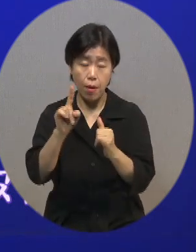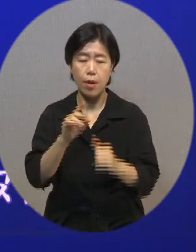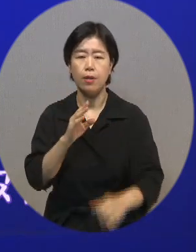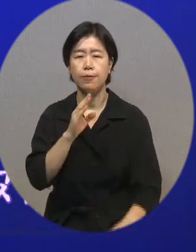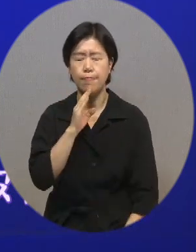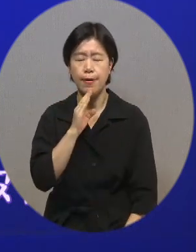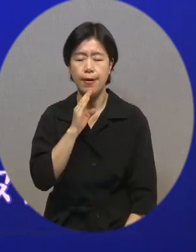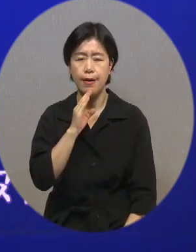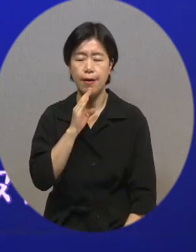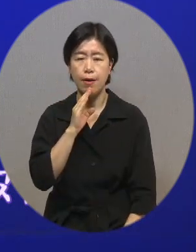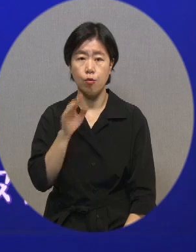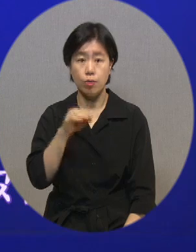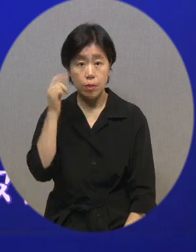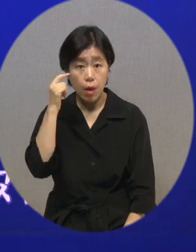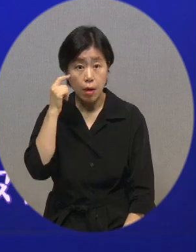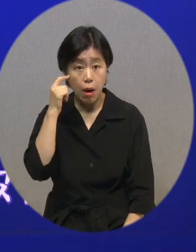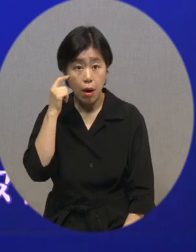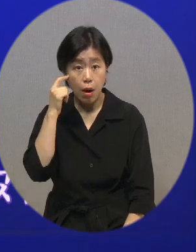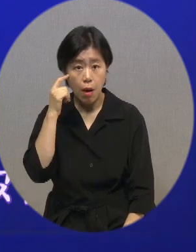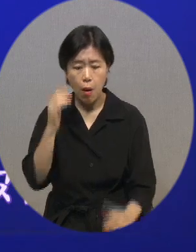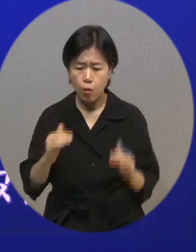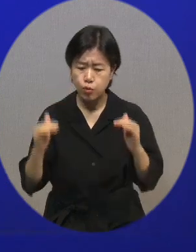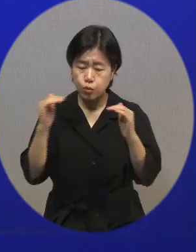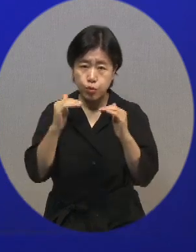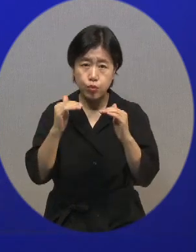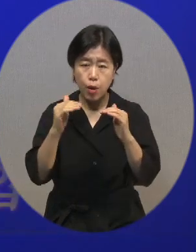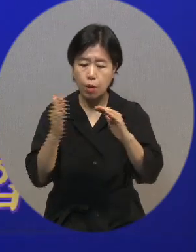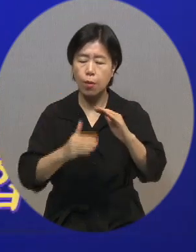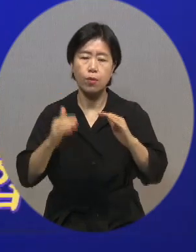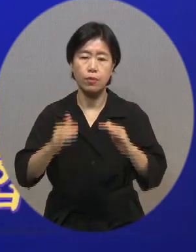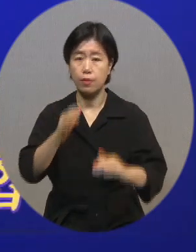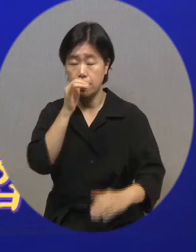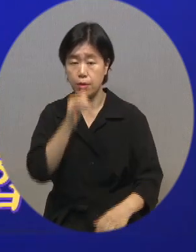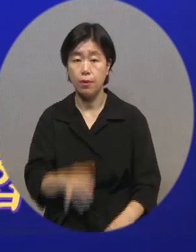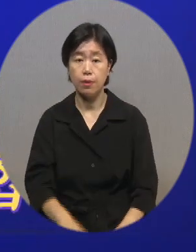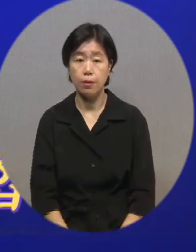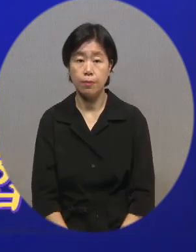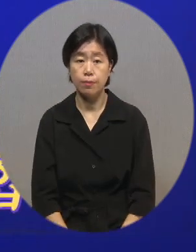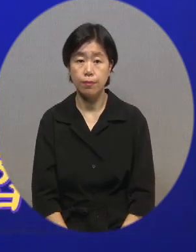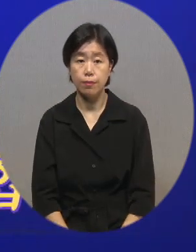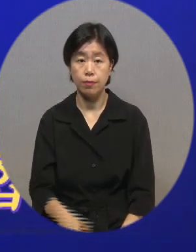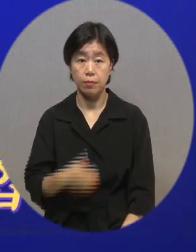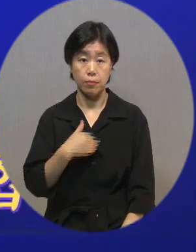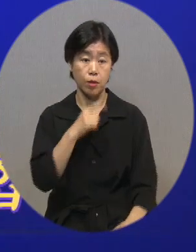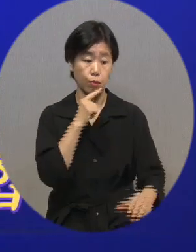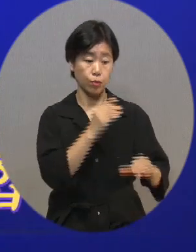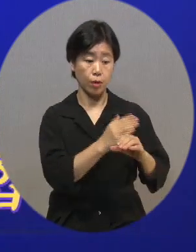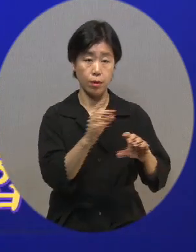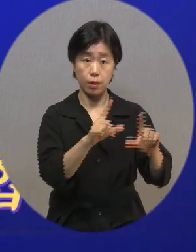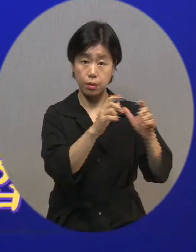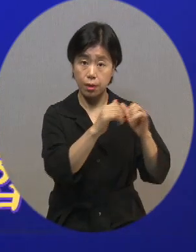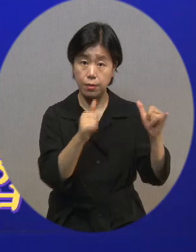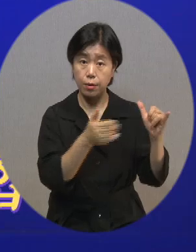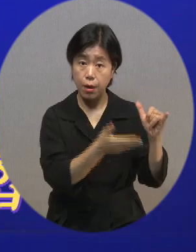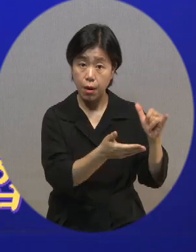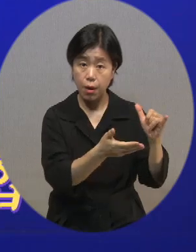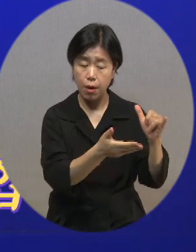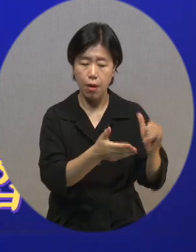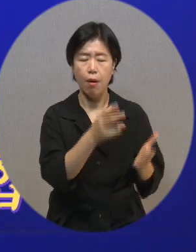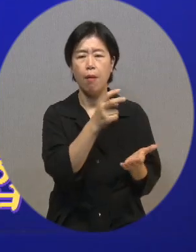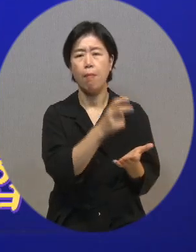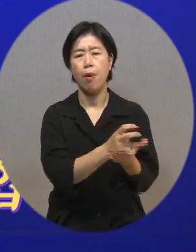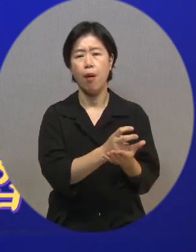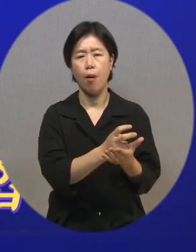상식적이고 공정한 것이었습니다. 저는 북한 주민들도 법의